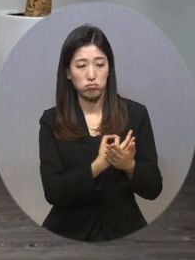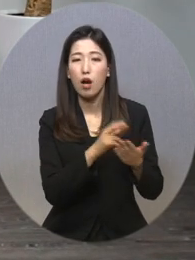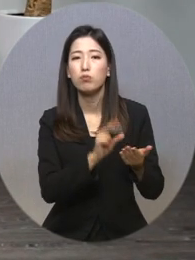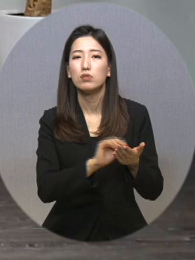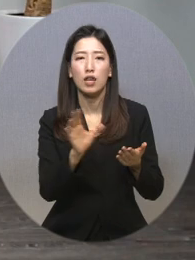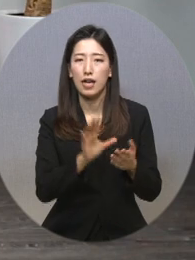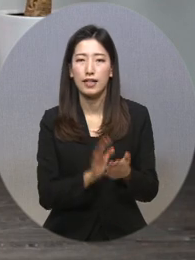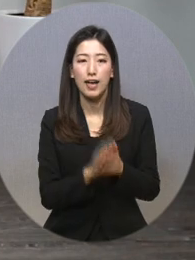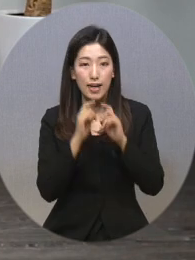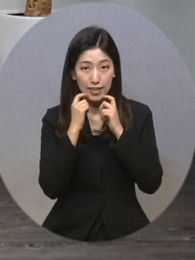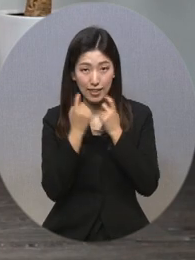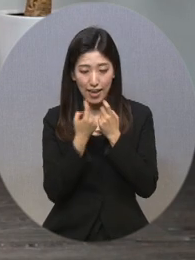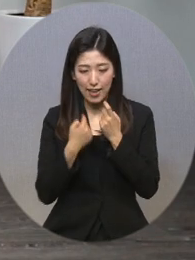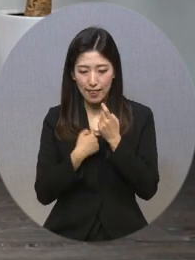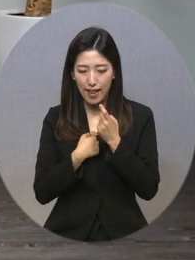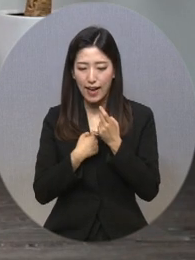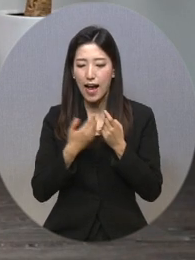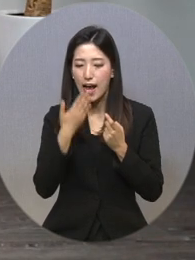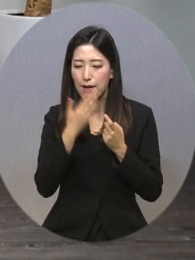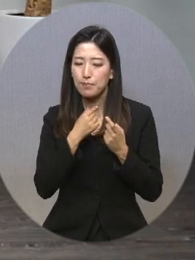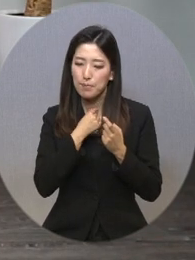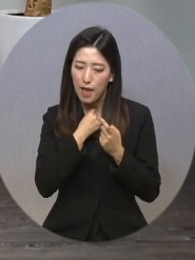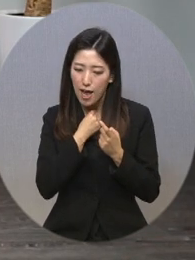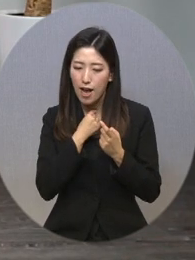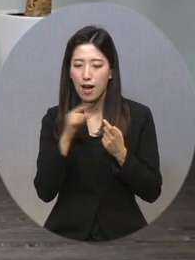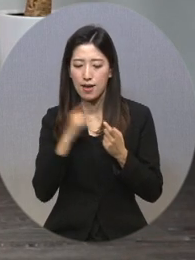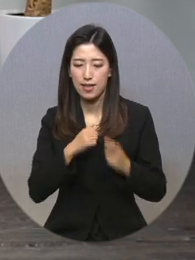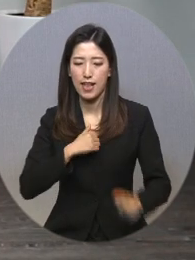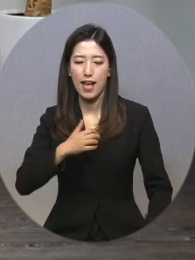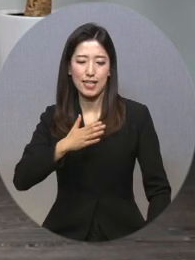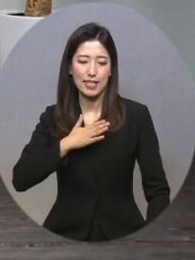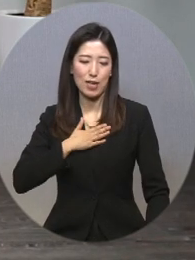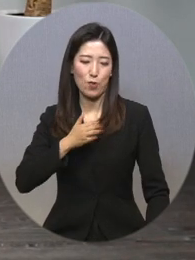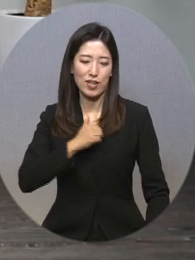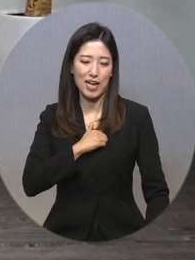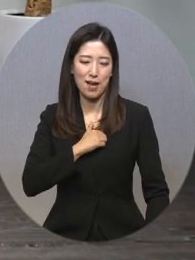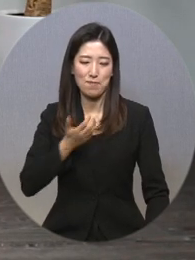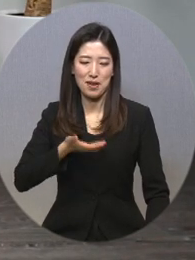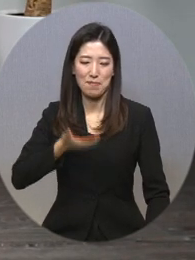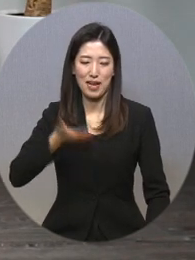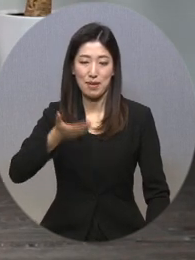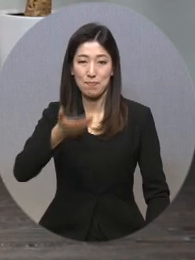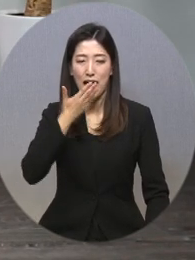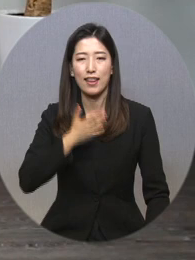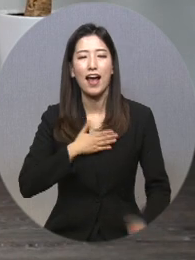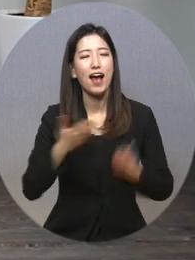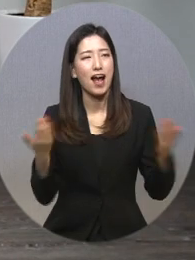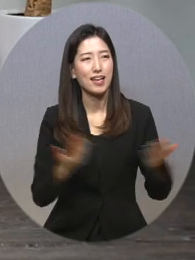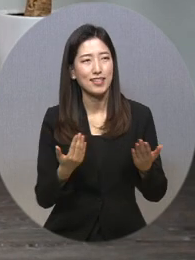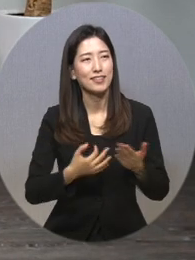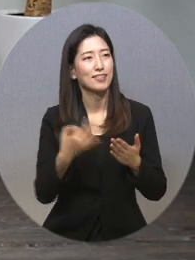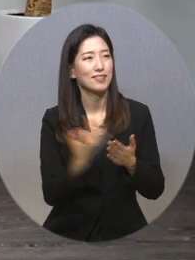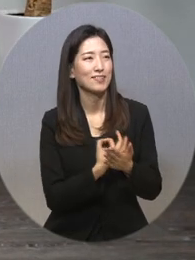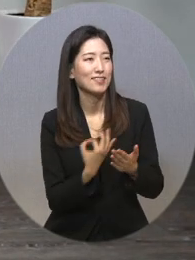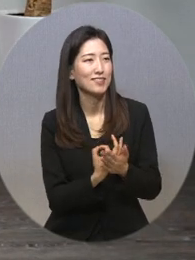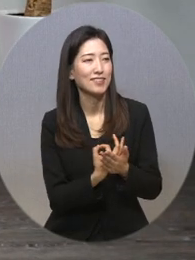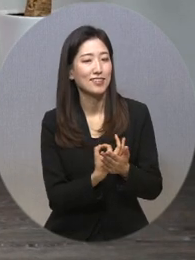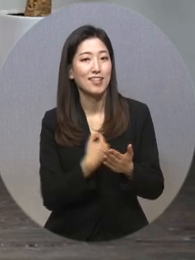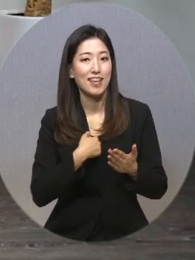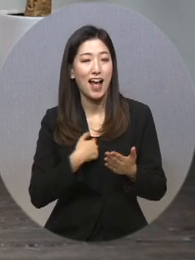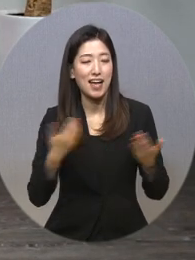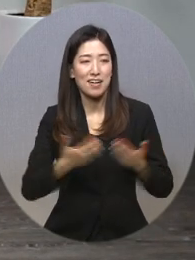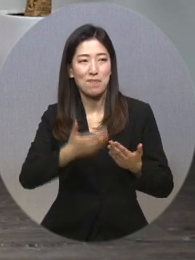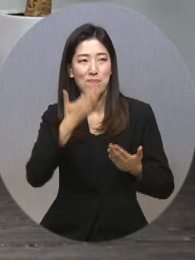스스로 자아 실현의 바탕이 되고 네. 자기의 자존감을 바탕이 되는 것이 바로 일자리입니다. 네.